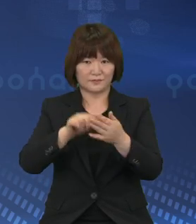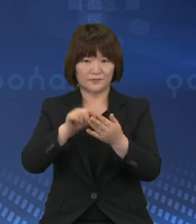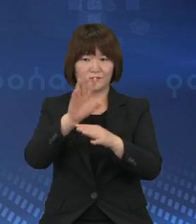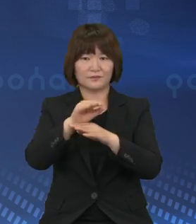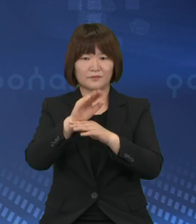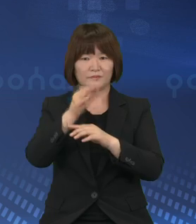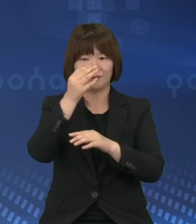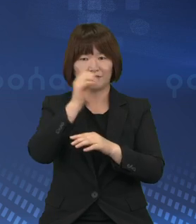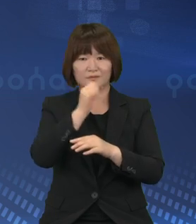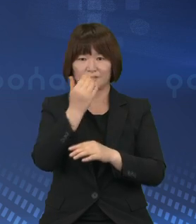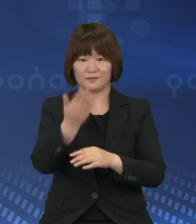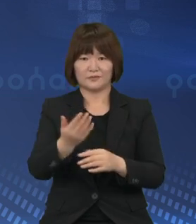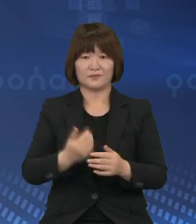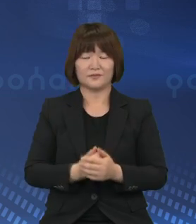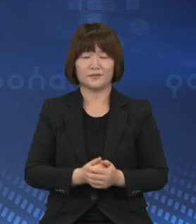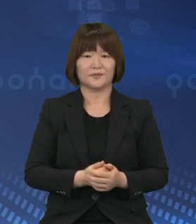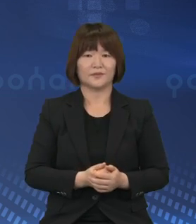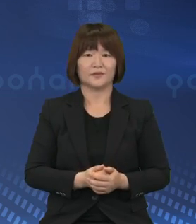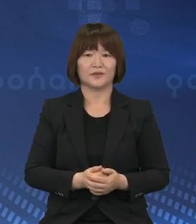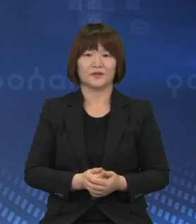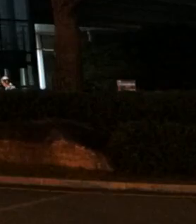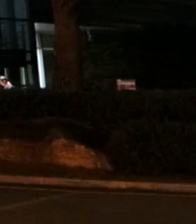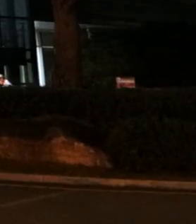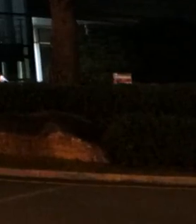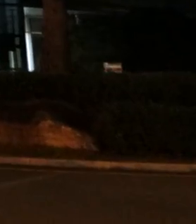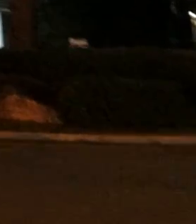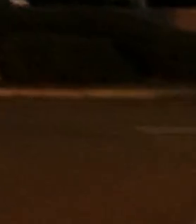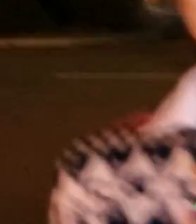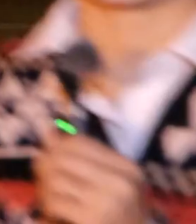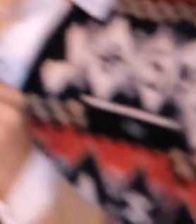열정, 포항포스팅에서 소개해드립니다.